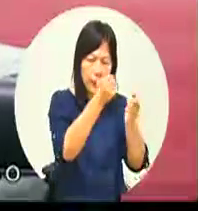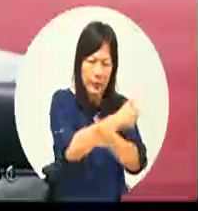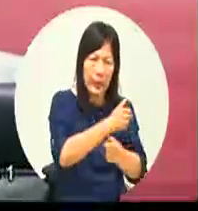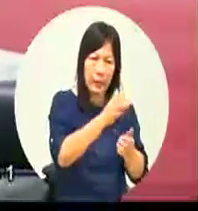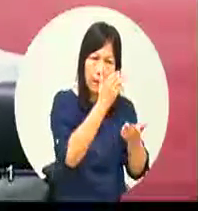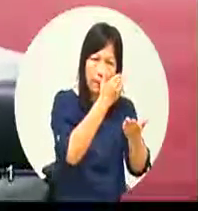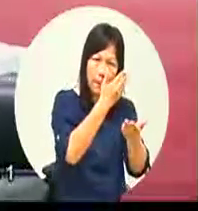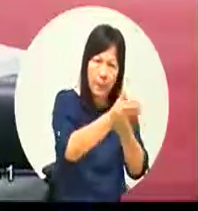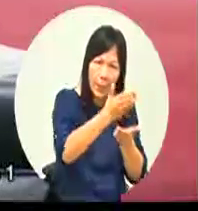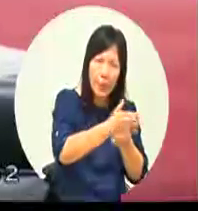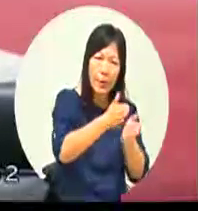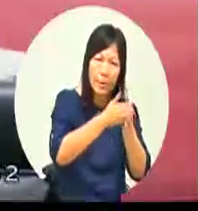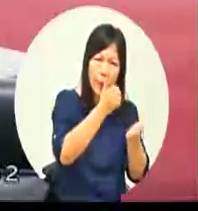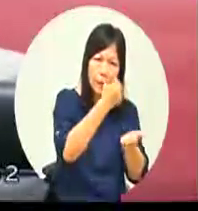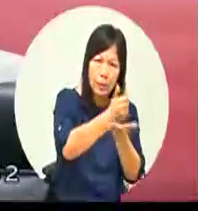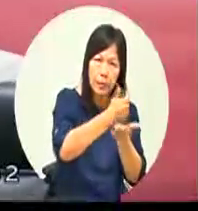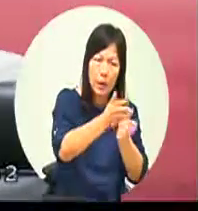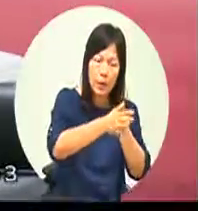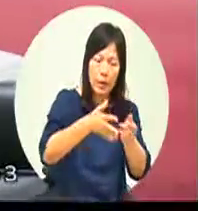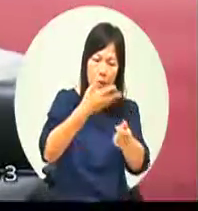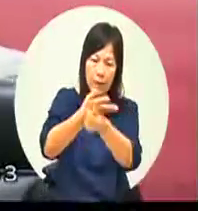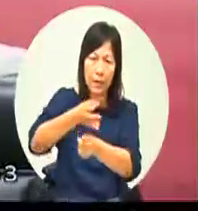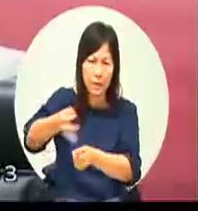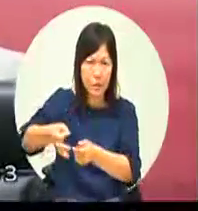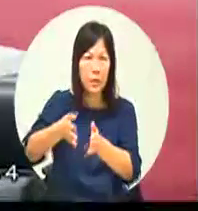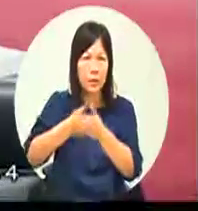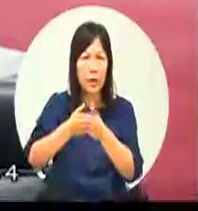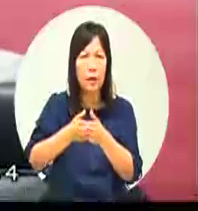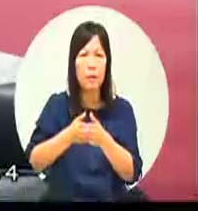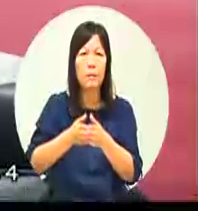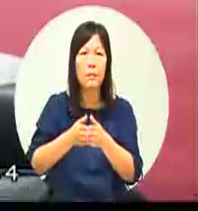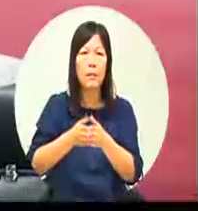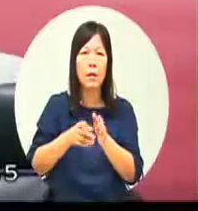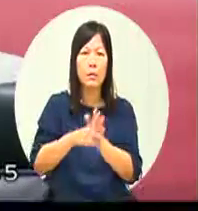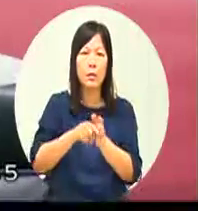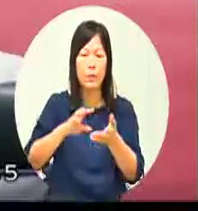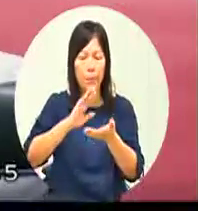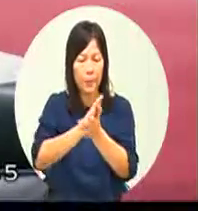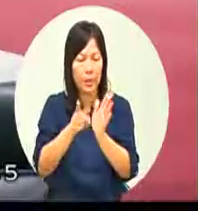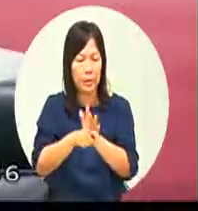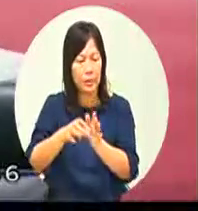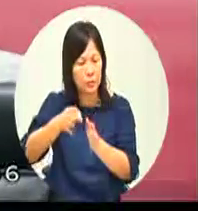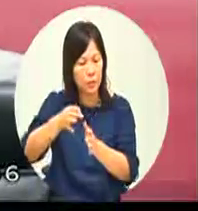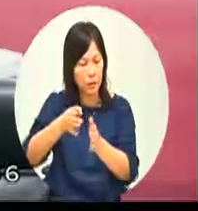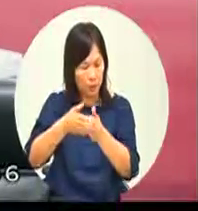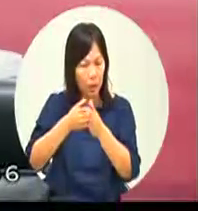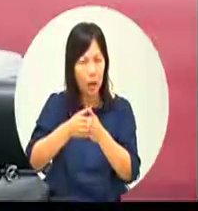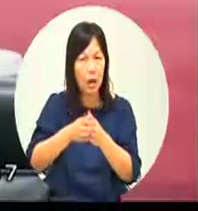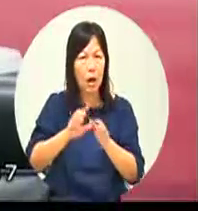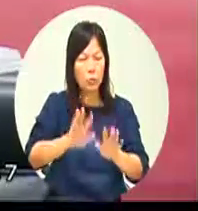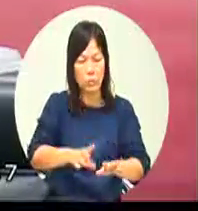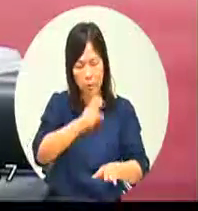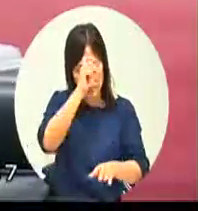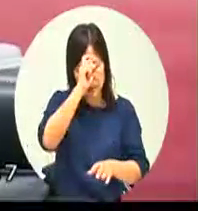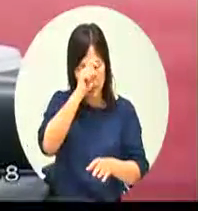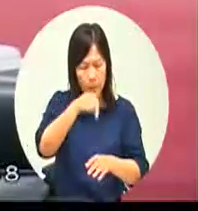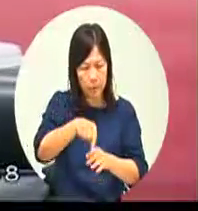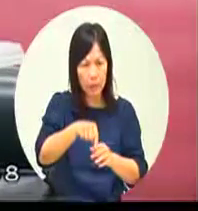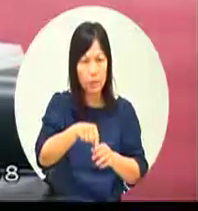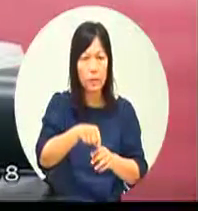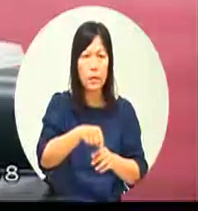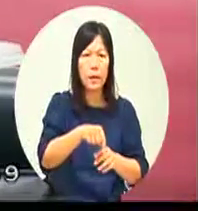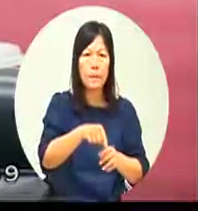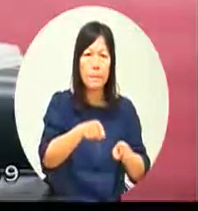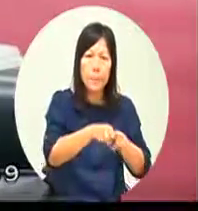要缴给你们处理的这个政府呢，要缴事业废弃物，所以我要求在这个时候，你们应该要把这